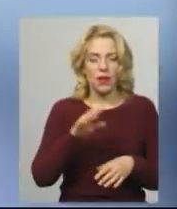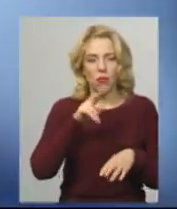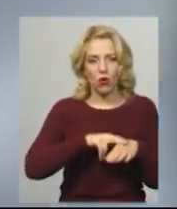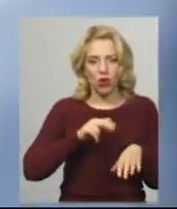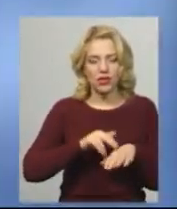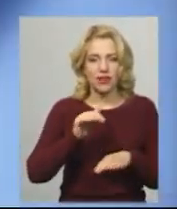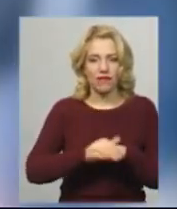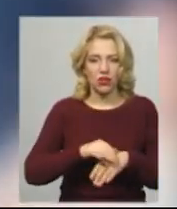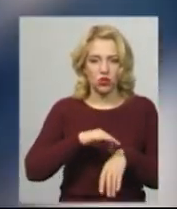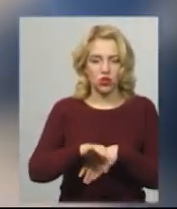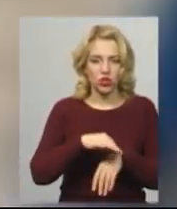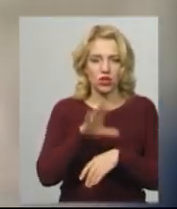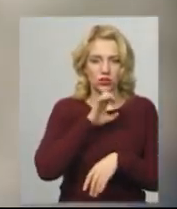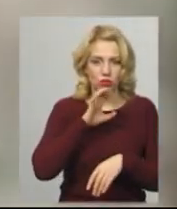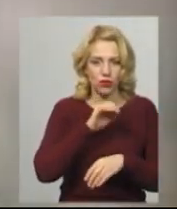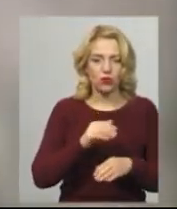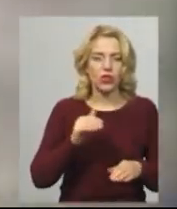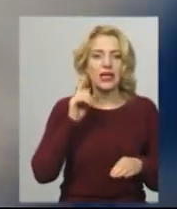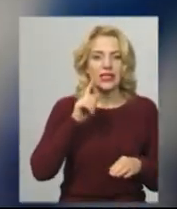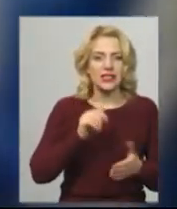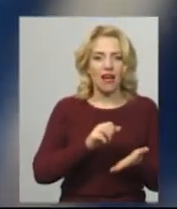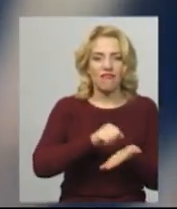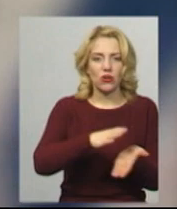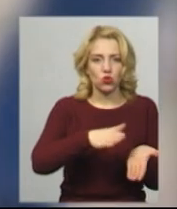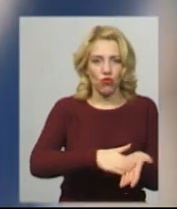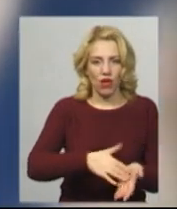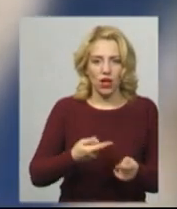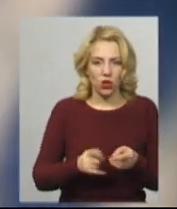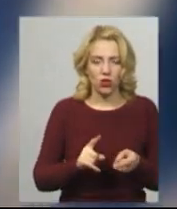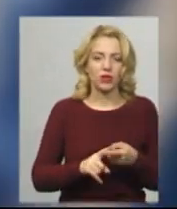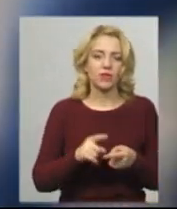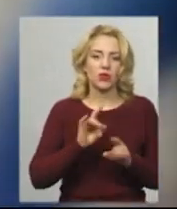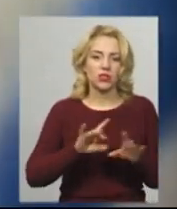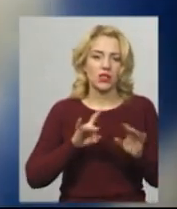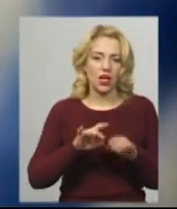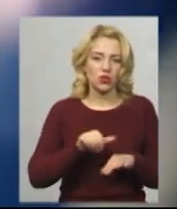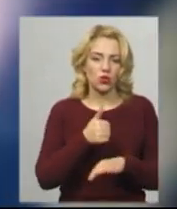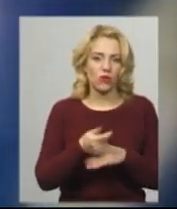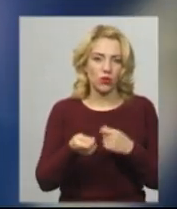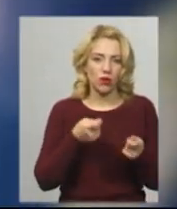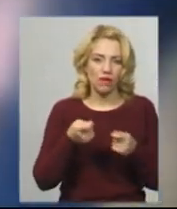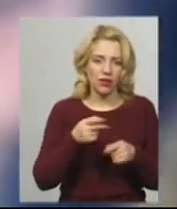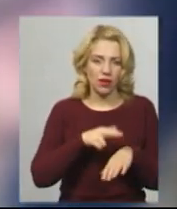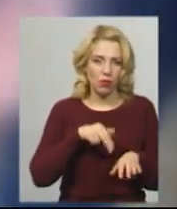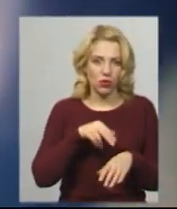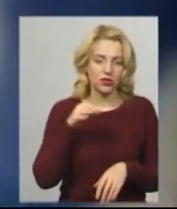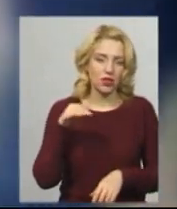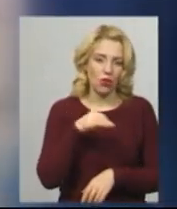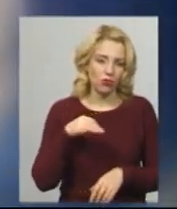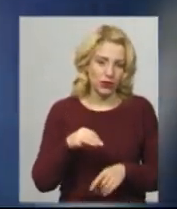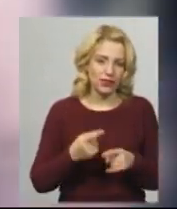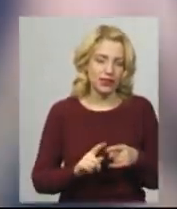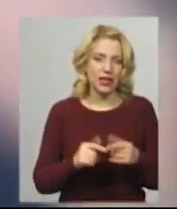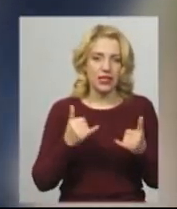собакою зафіксувала, каже начальниця сектору комунікації головного управління Нацполіції області Інна Глега. За її словами, за даним